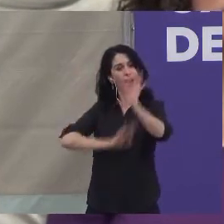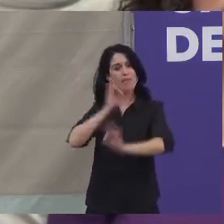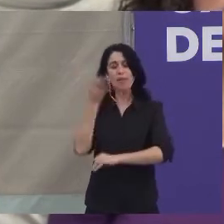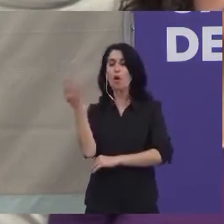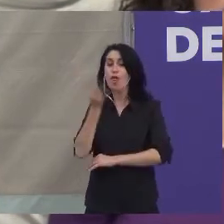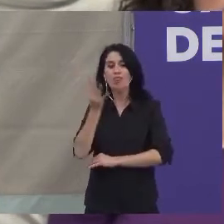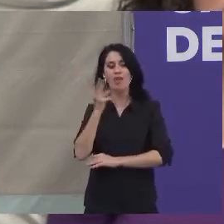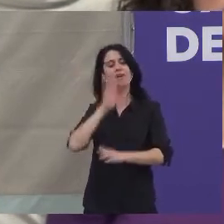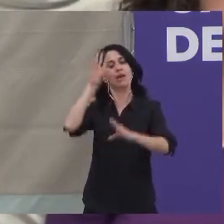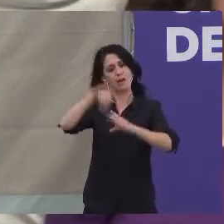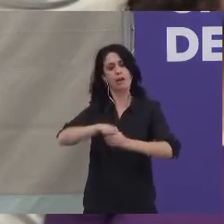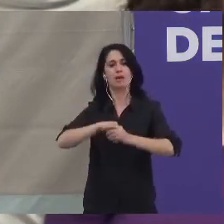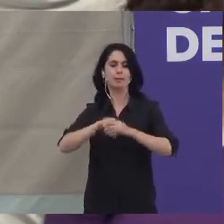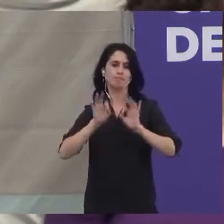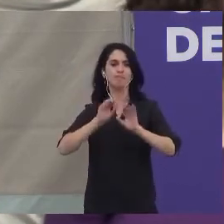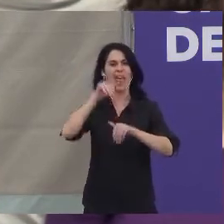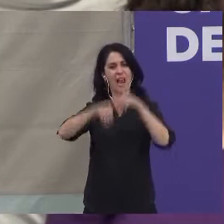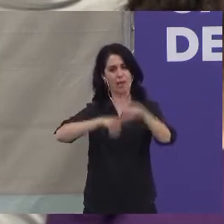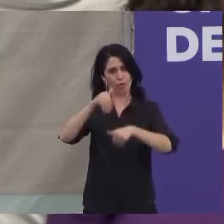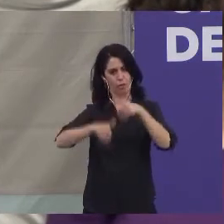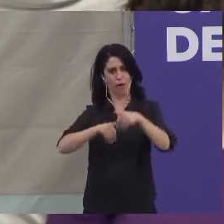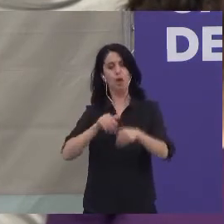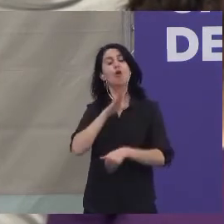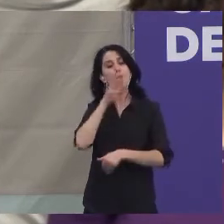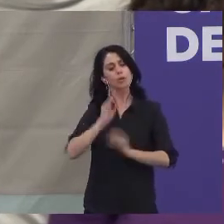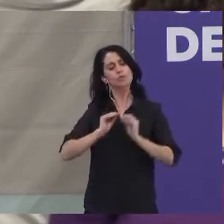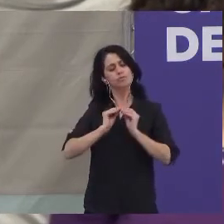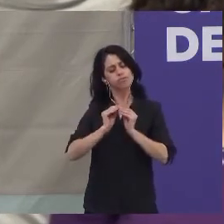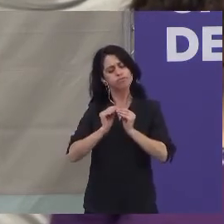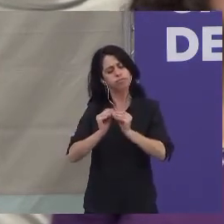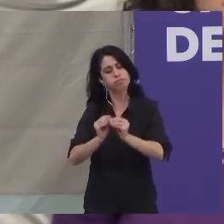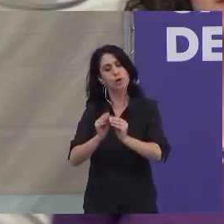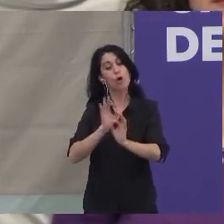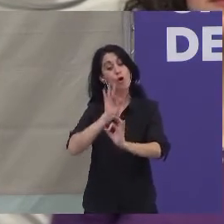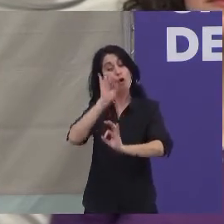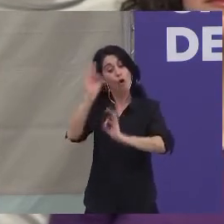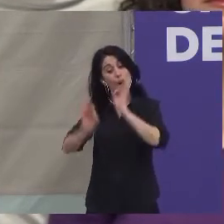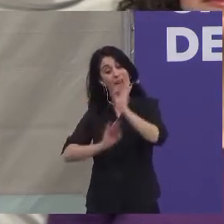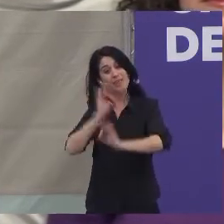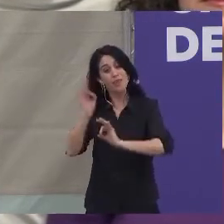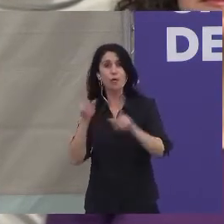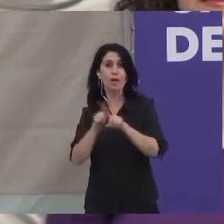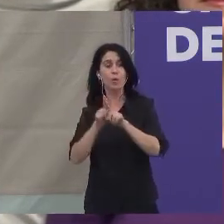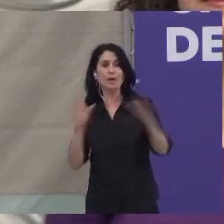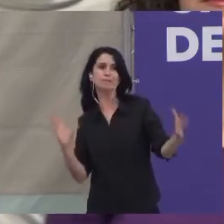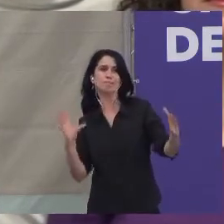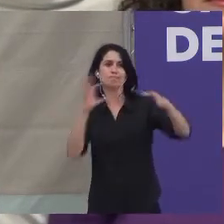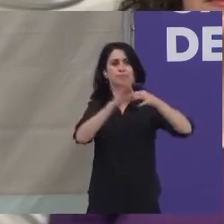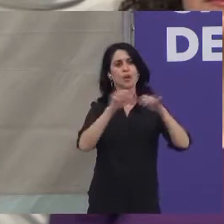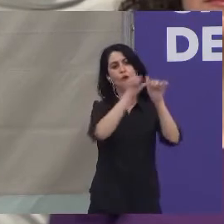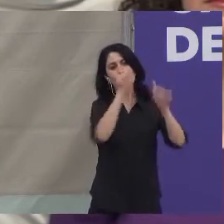cicle electoral i per això desenvoluparem una organització que responia a la màquina electoral que necessitàvem.